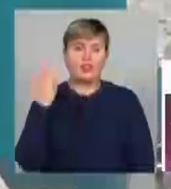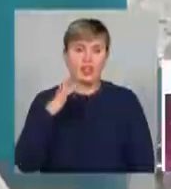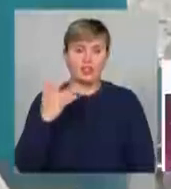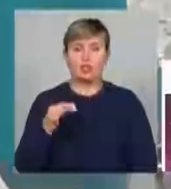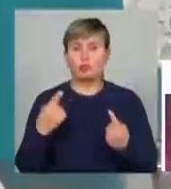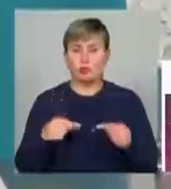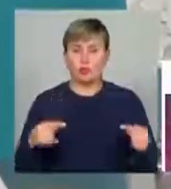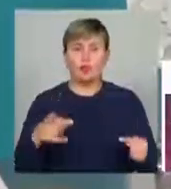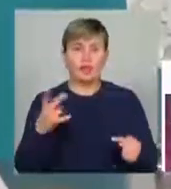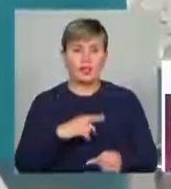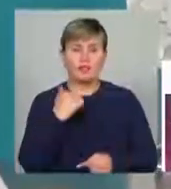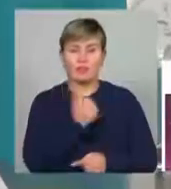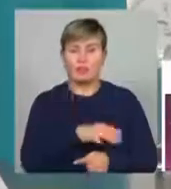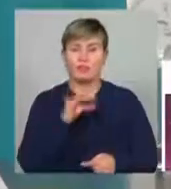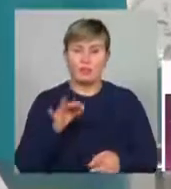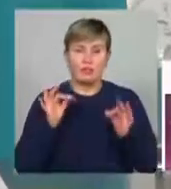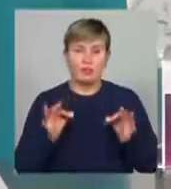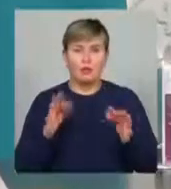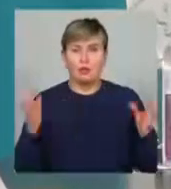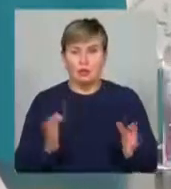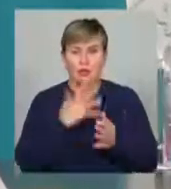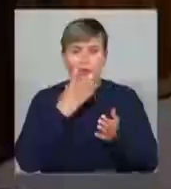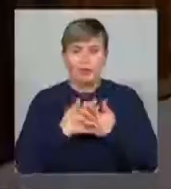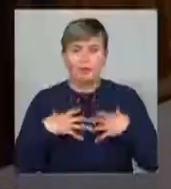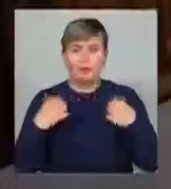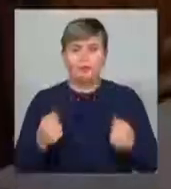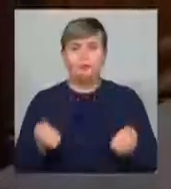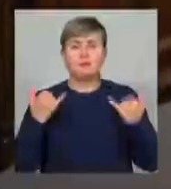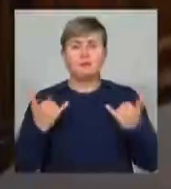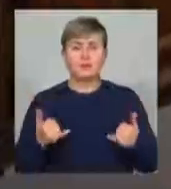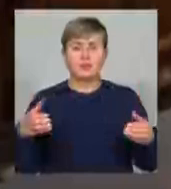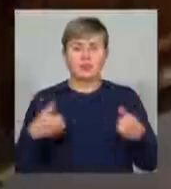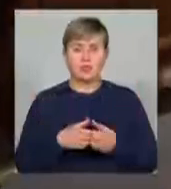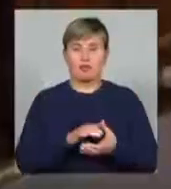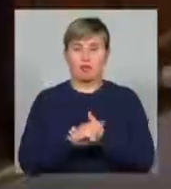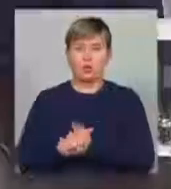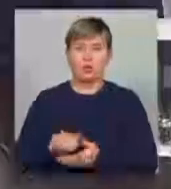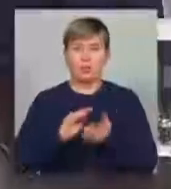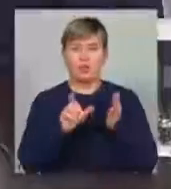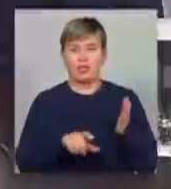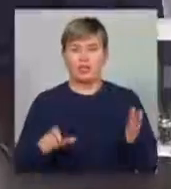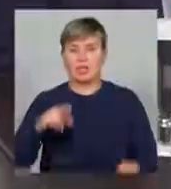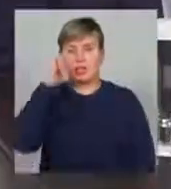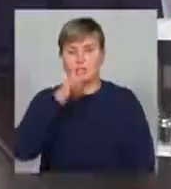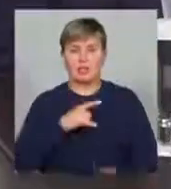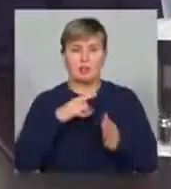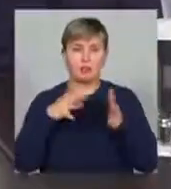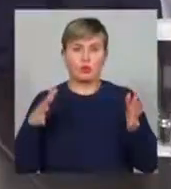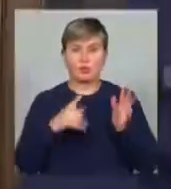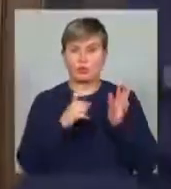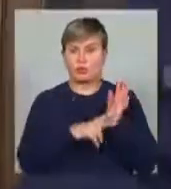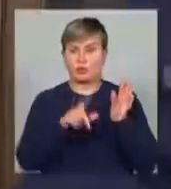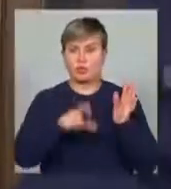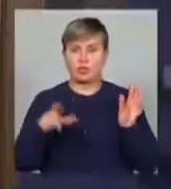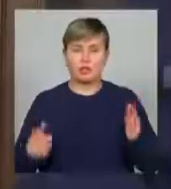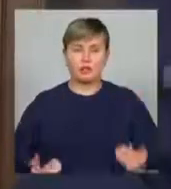Надо ревакцинироваться и, конечно же, беречь свое здоровье. Сегодня в составе Союза писателей Казахстана больше 800 человек, половина из